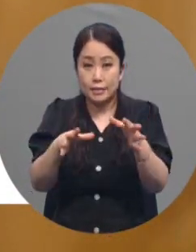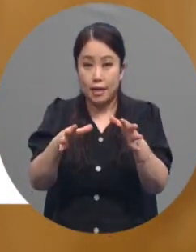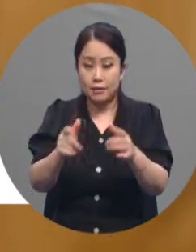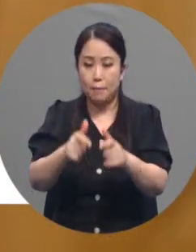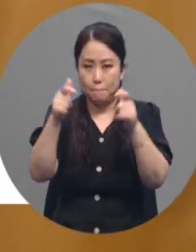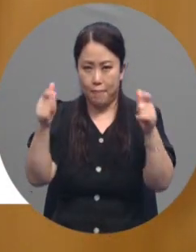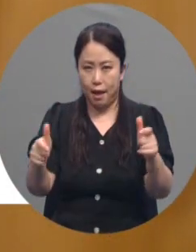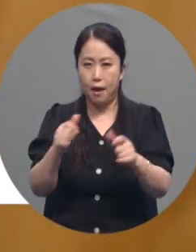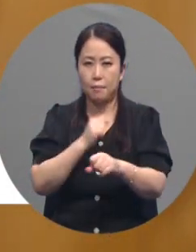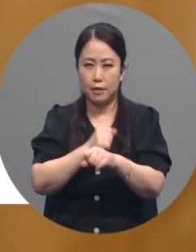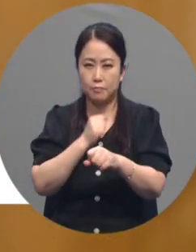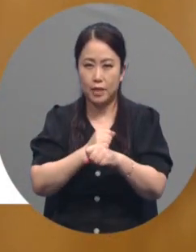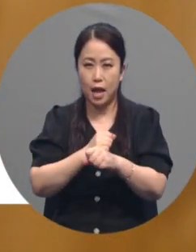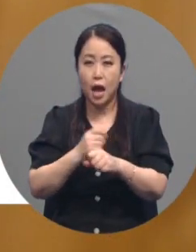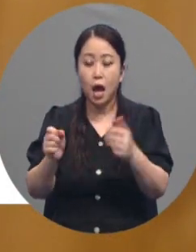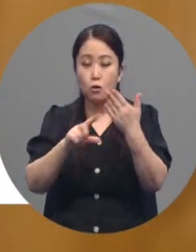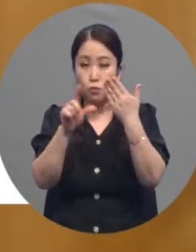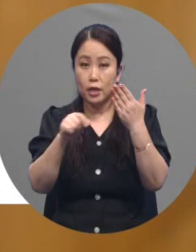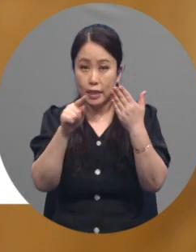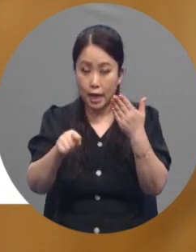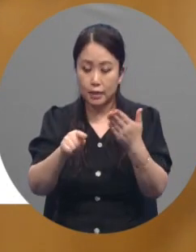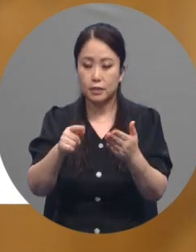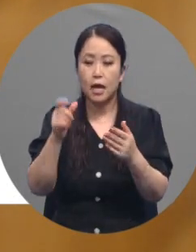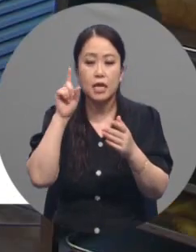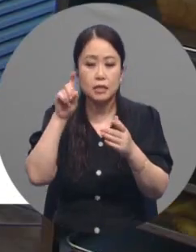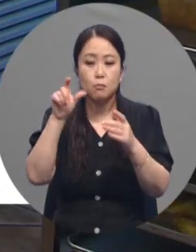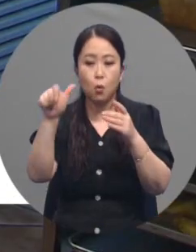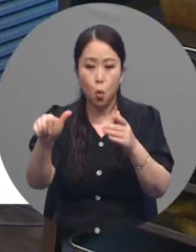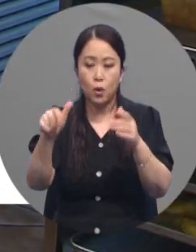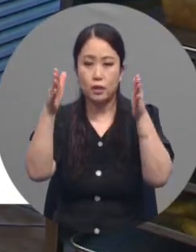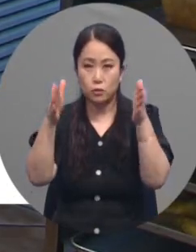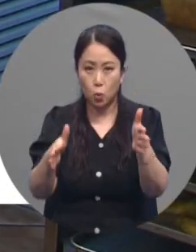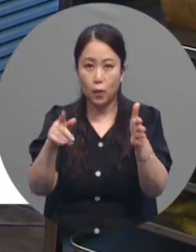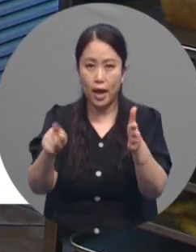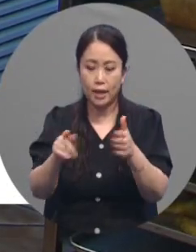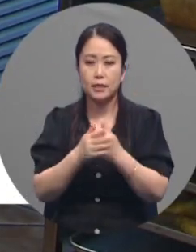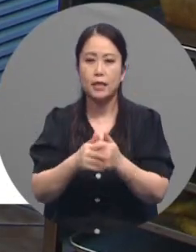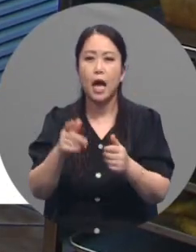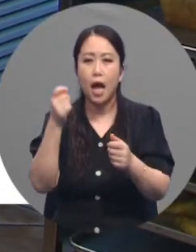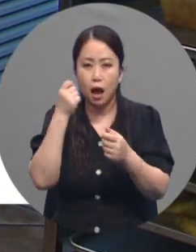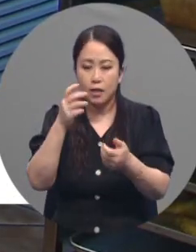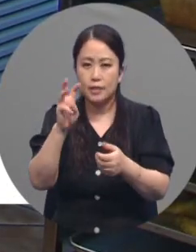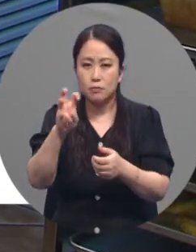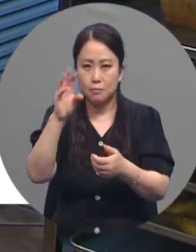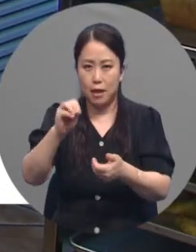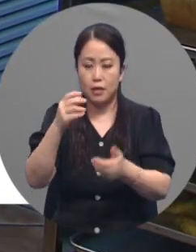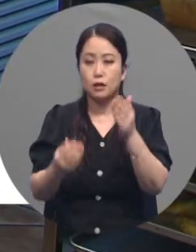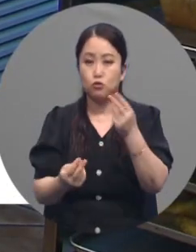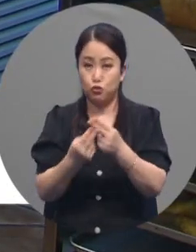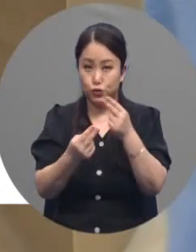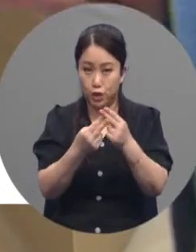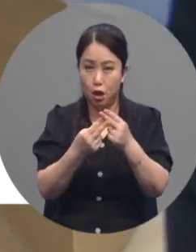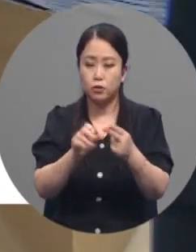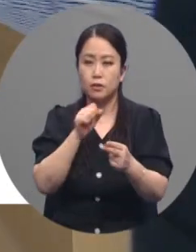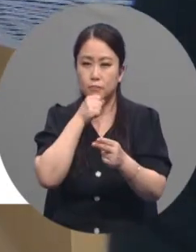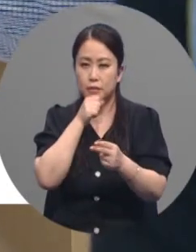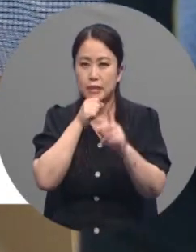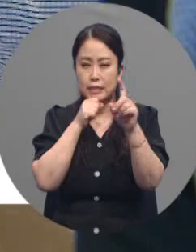동안은 동백전을 30만 원까지 충전하고 캐시백 10%를 돌려받을 수 있습니다.